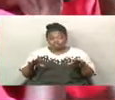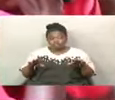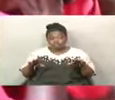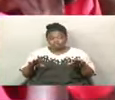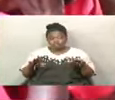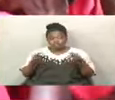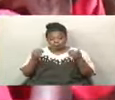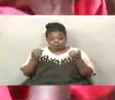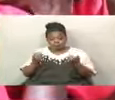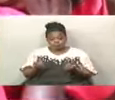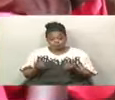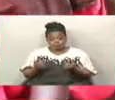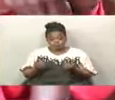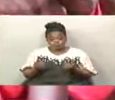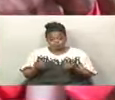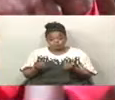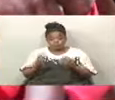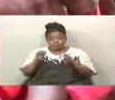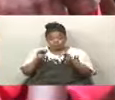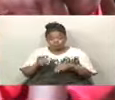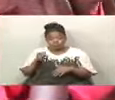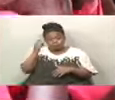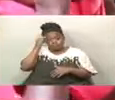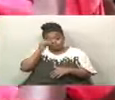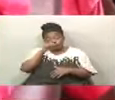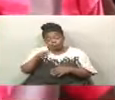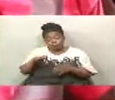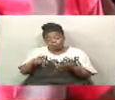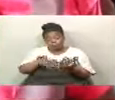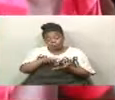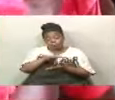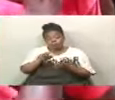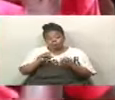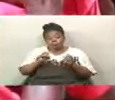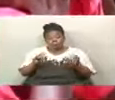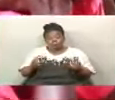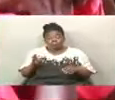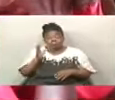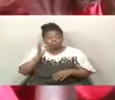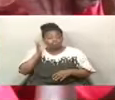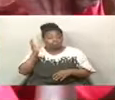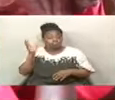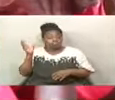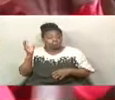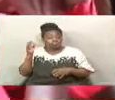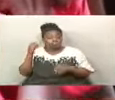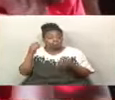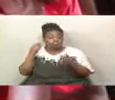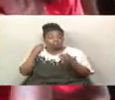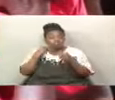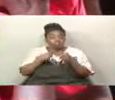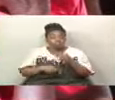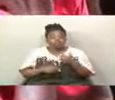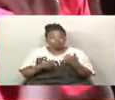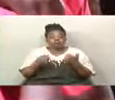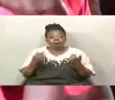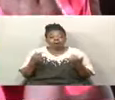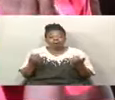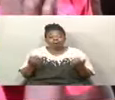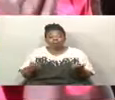kaakati kyekyo kaakati ne tubeerawo ffe tetwakaayana tugenda okuwulira nga bagamba nti